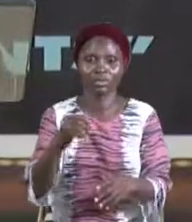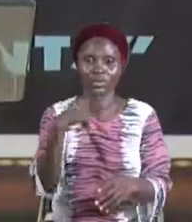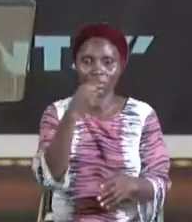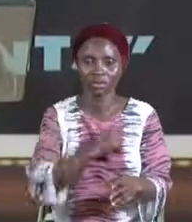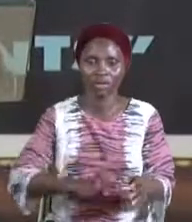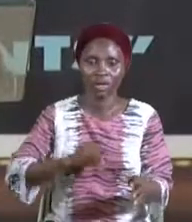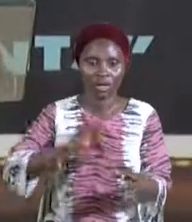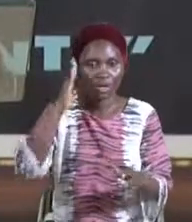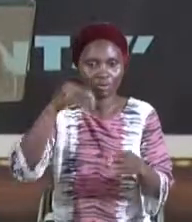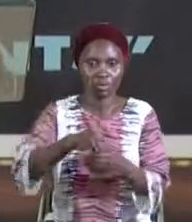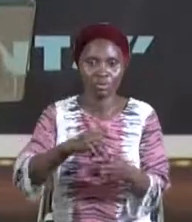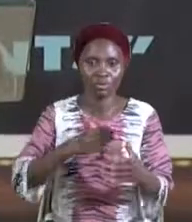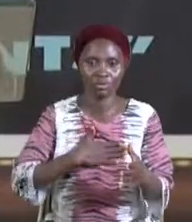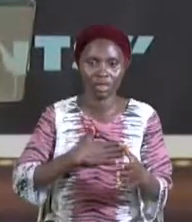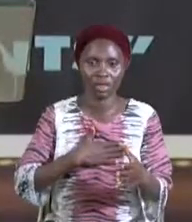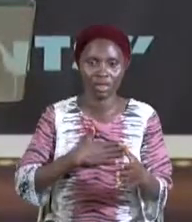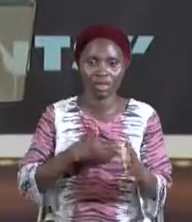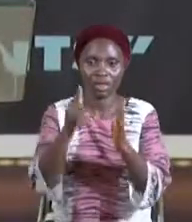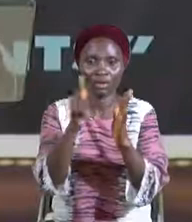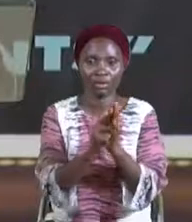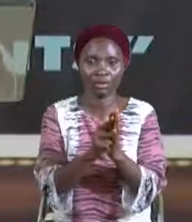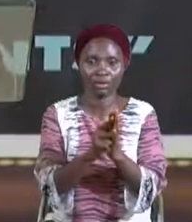les écrirai dans leur esprit